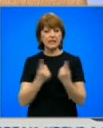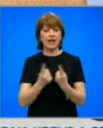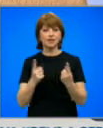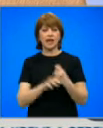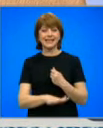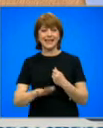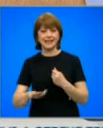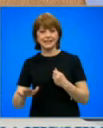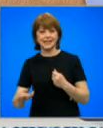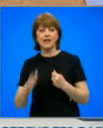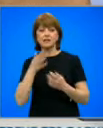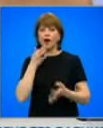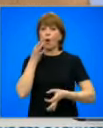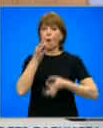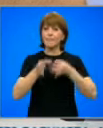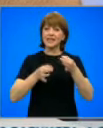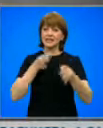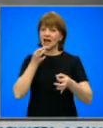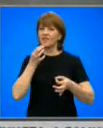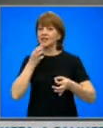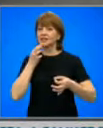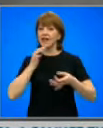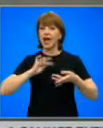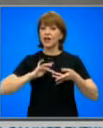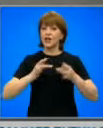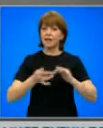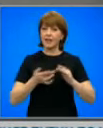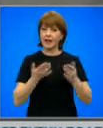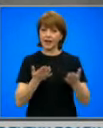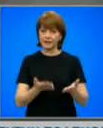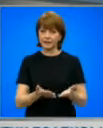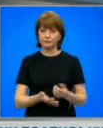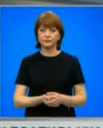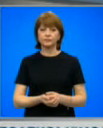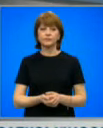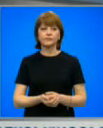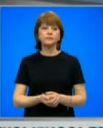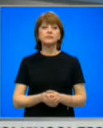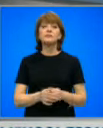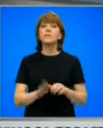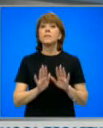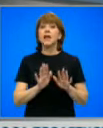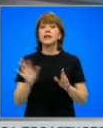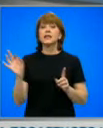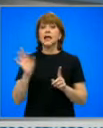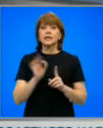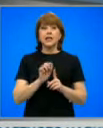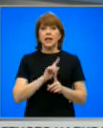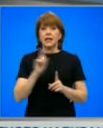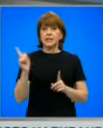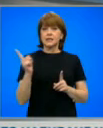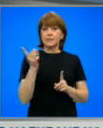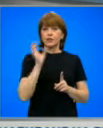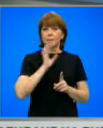безопасен интернет. За него превенцията е особено важен инструмент в борбата с киберпрестъпниците. Тяхната цел е не само да получат сексуални